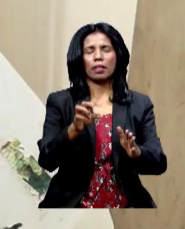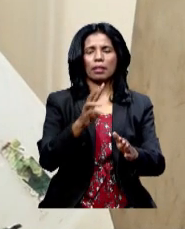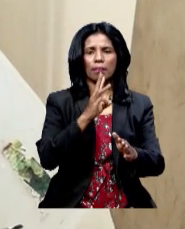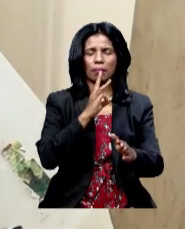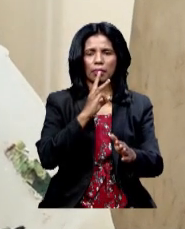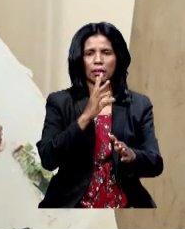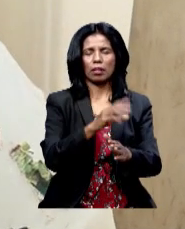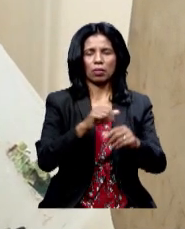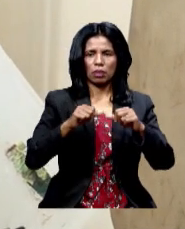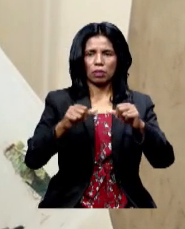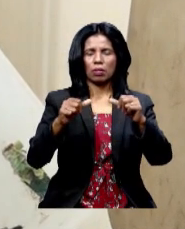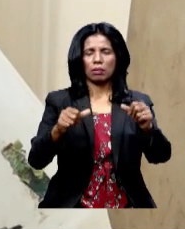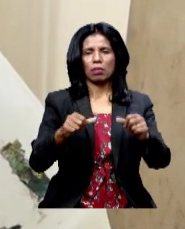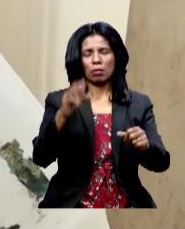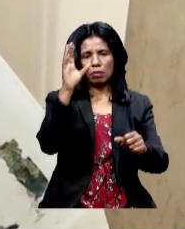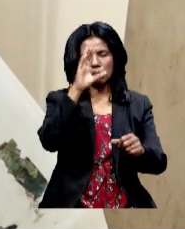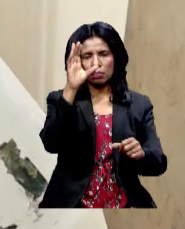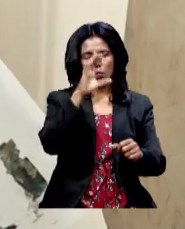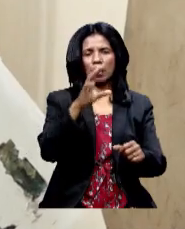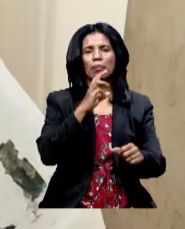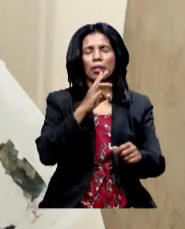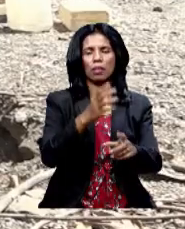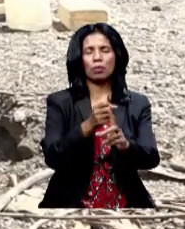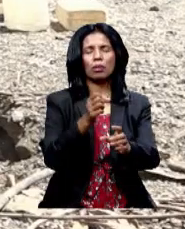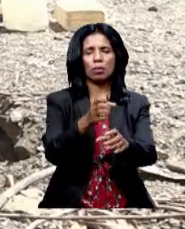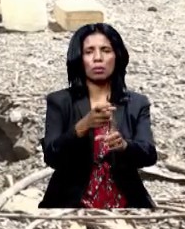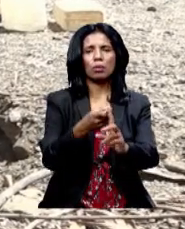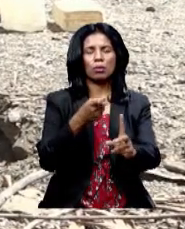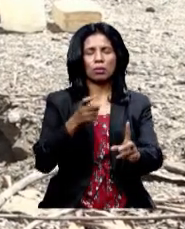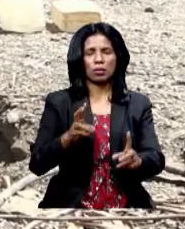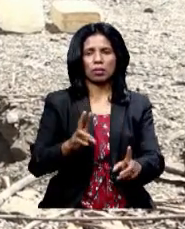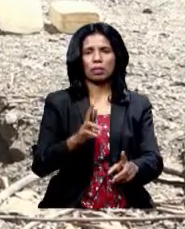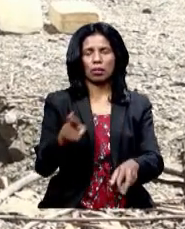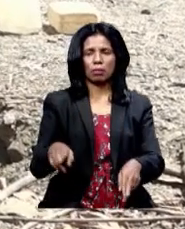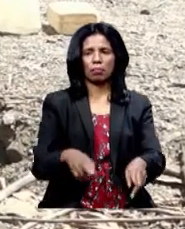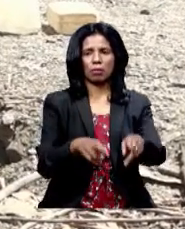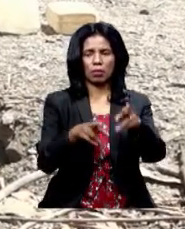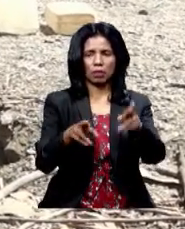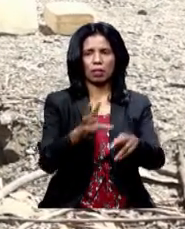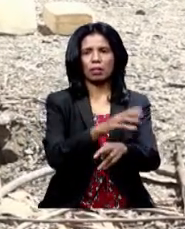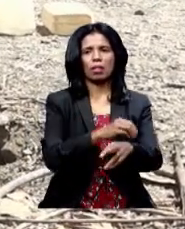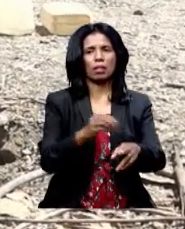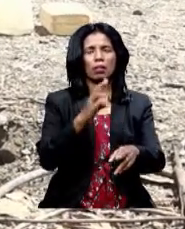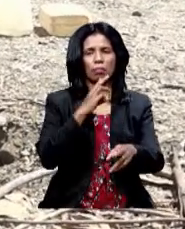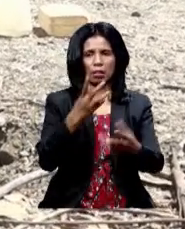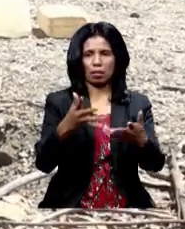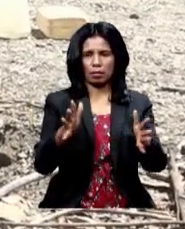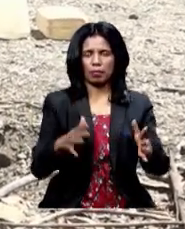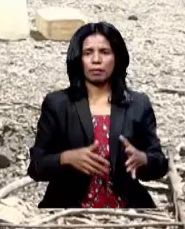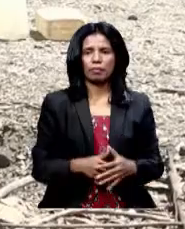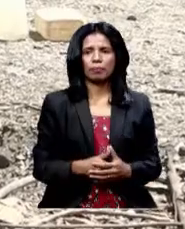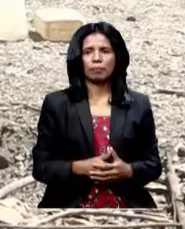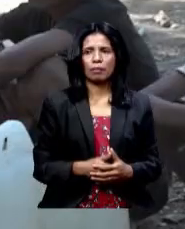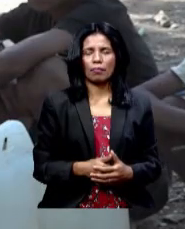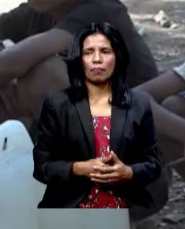kanalizasaun kontinua kurube husimota mas ke volume be ia be matang ne menos tebes tuirlos ne